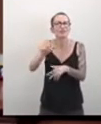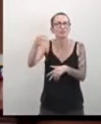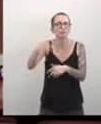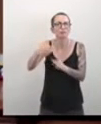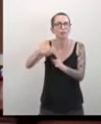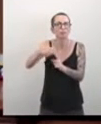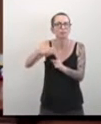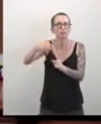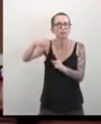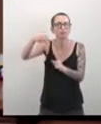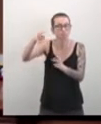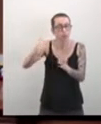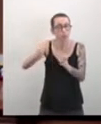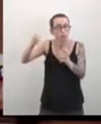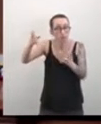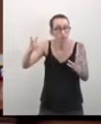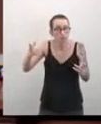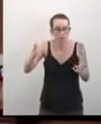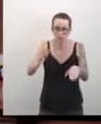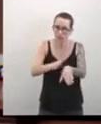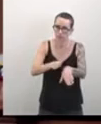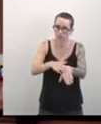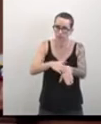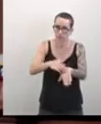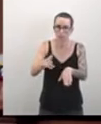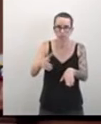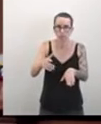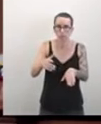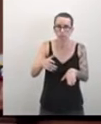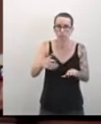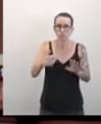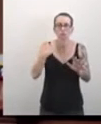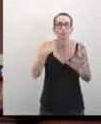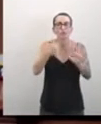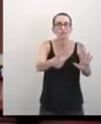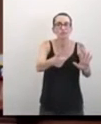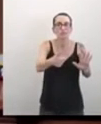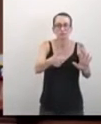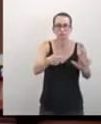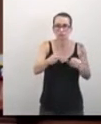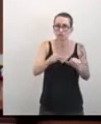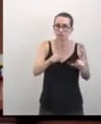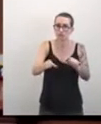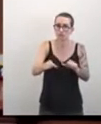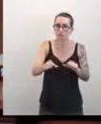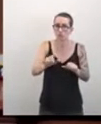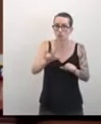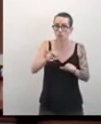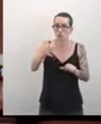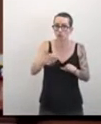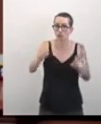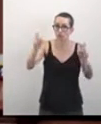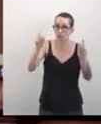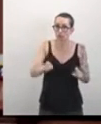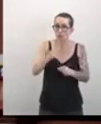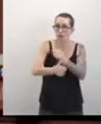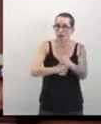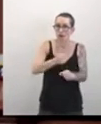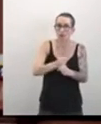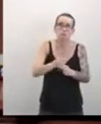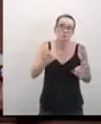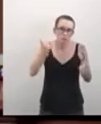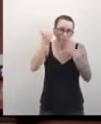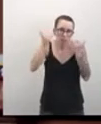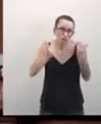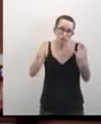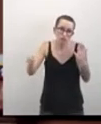émissions de gaz à effet de serre. Je le rappelle, le facteur 6, ça suppose de réduire de 3% par an. Autant dire qu'on ne